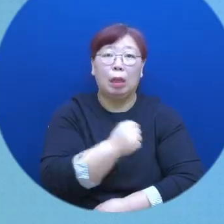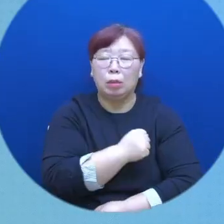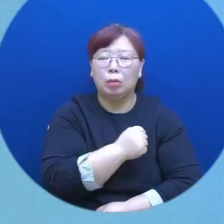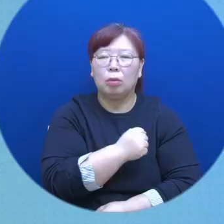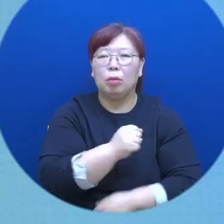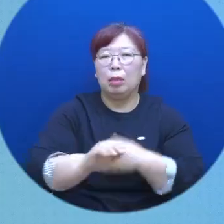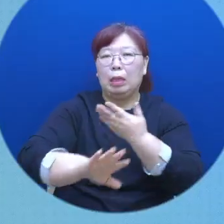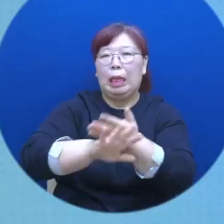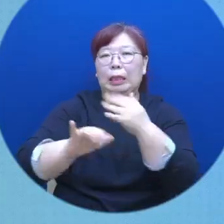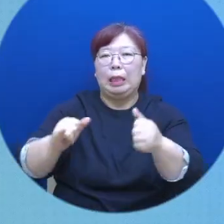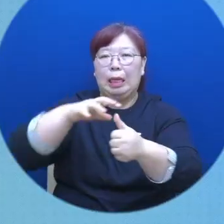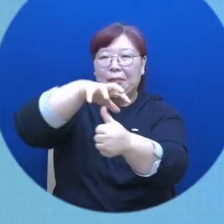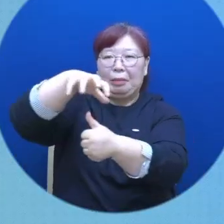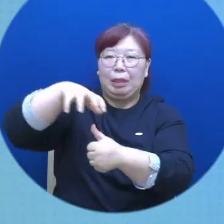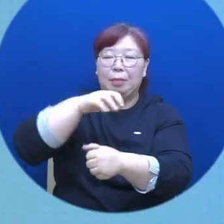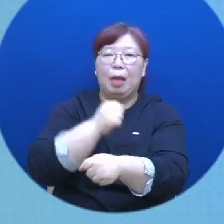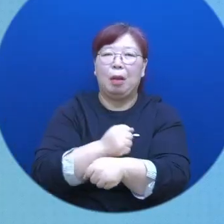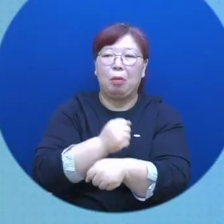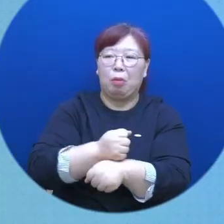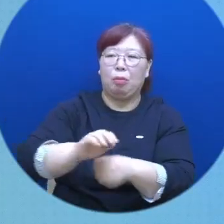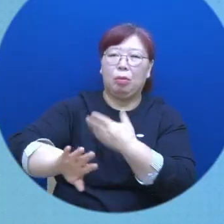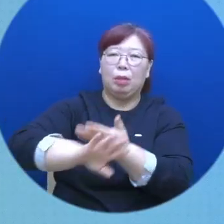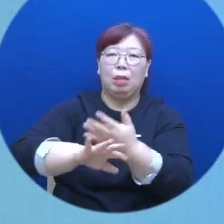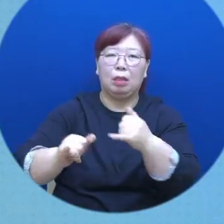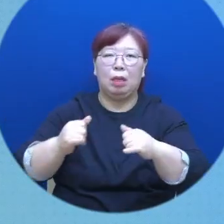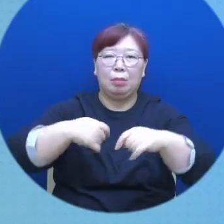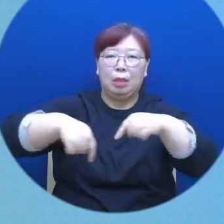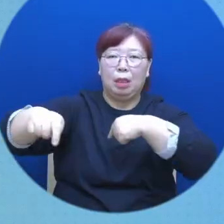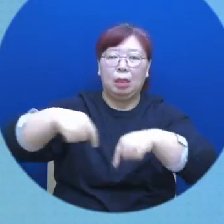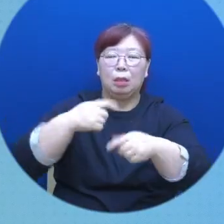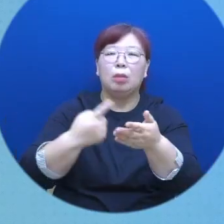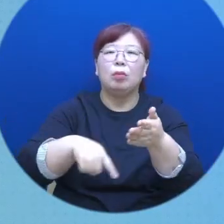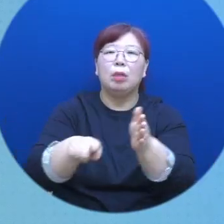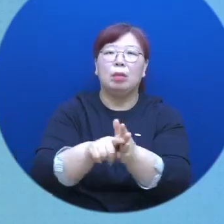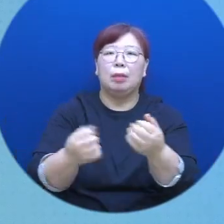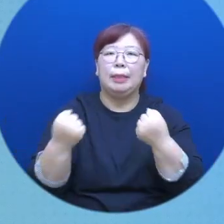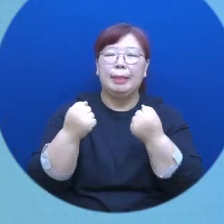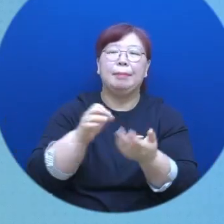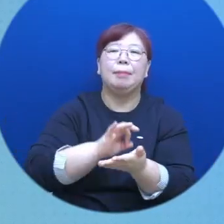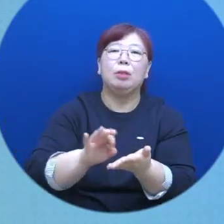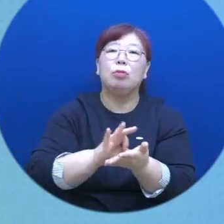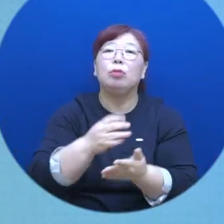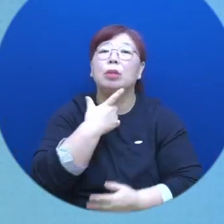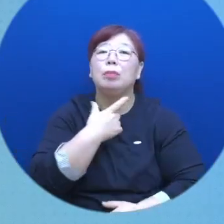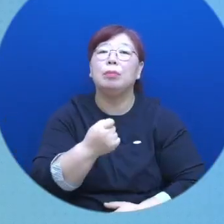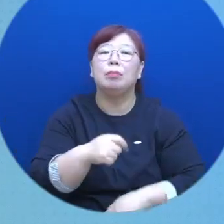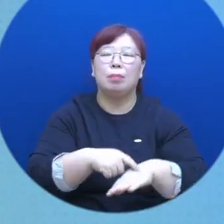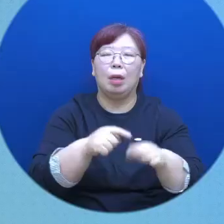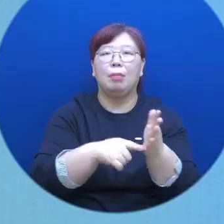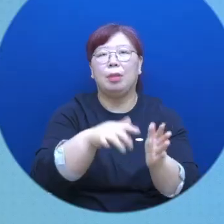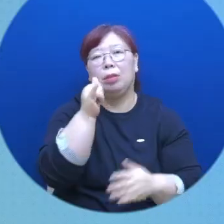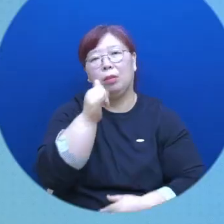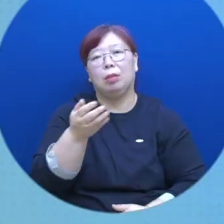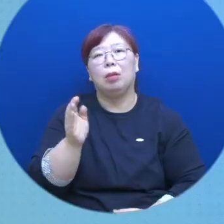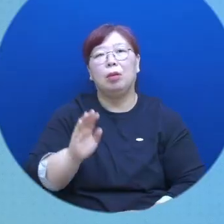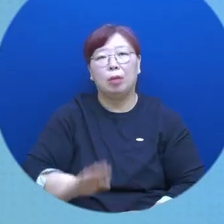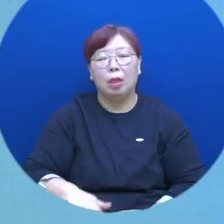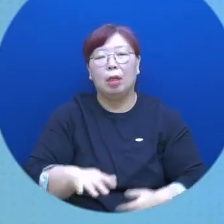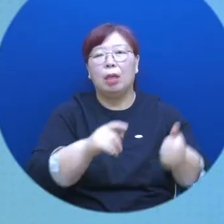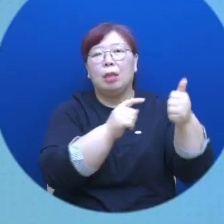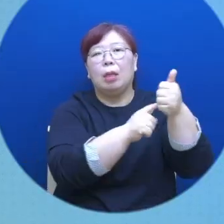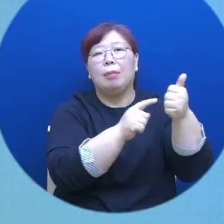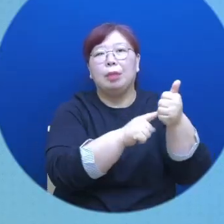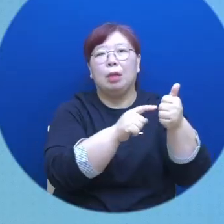상대를 지배하고 상대를 다스리는데 그걸 쓰려고 해요. 그런데 오늘 본문에 등장하는